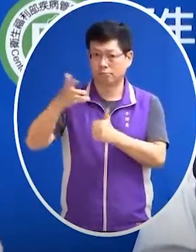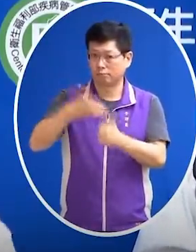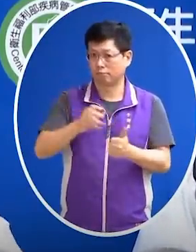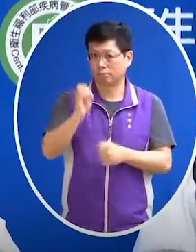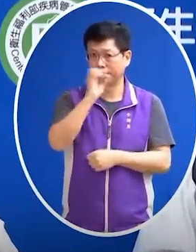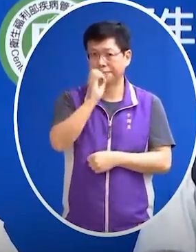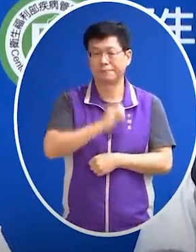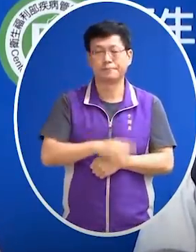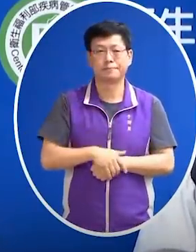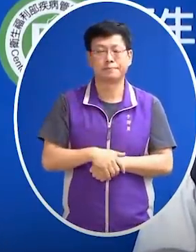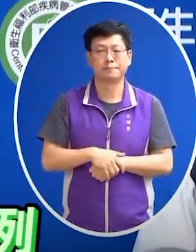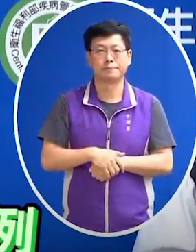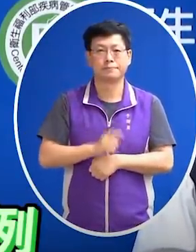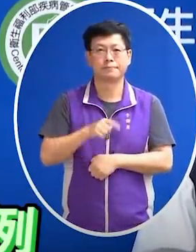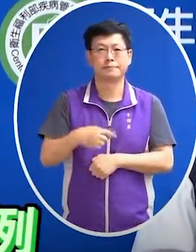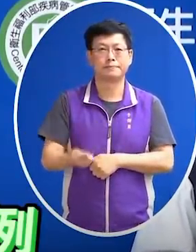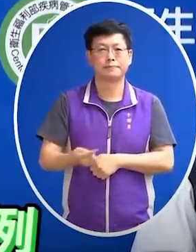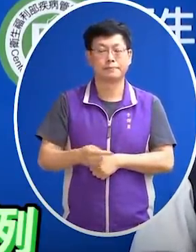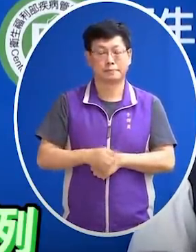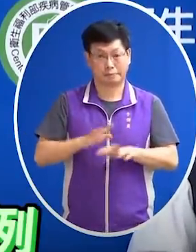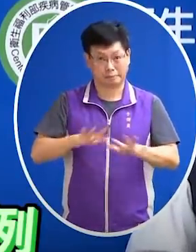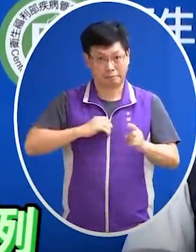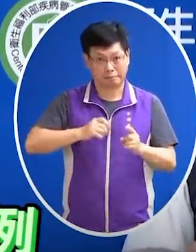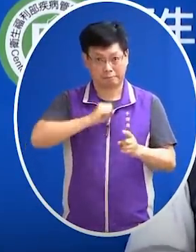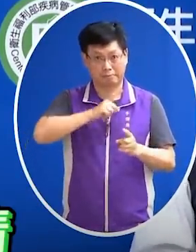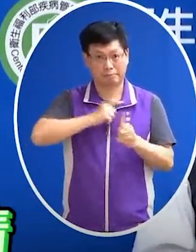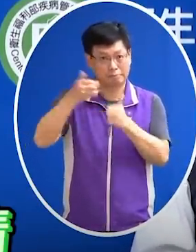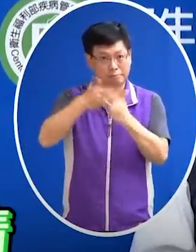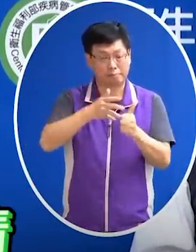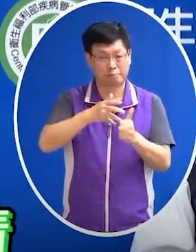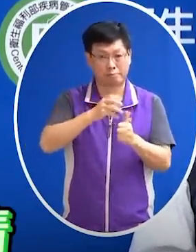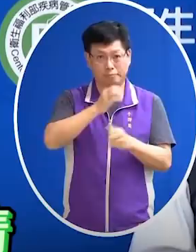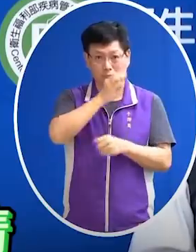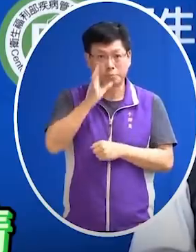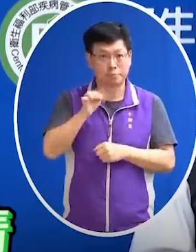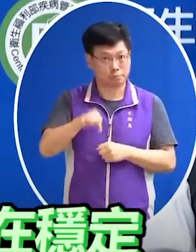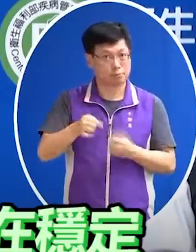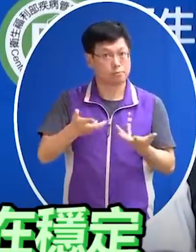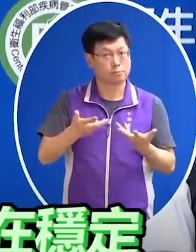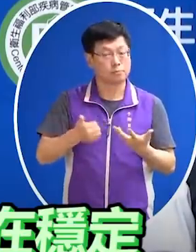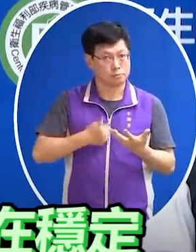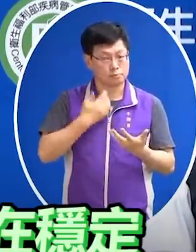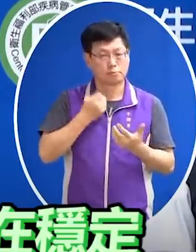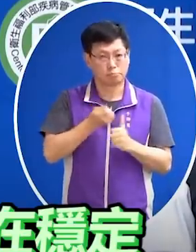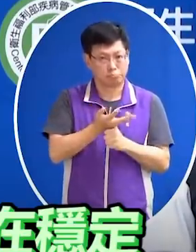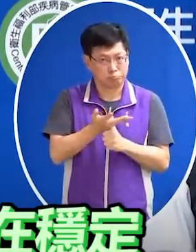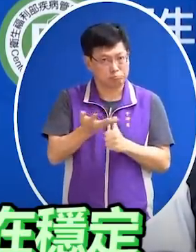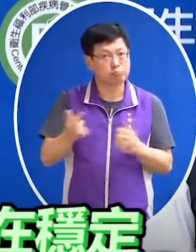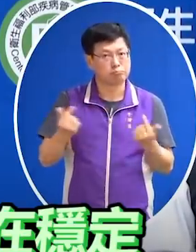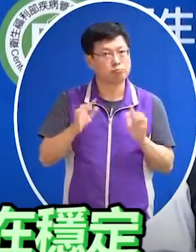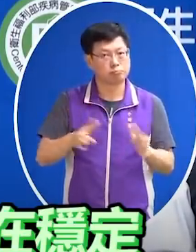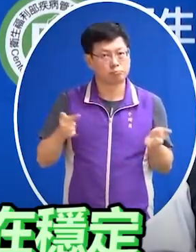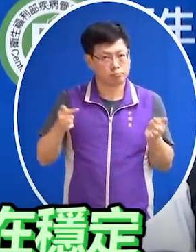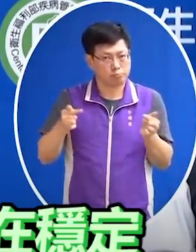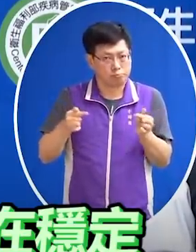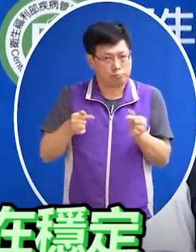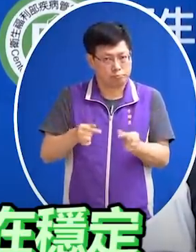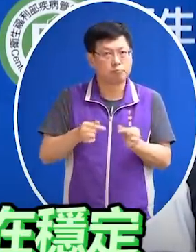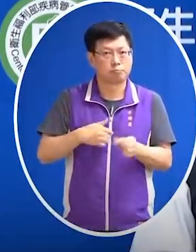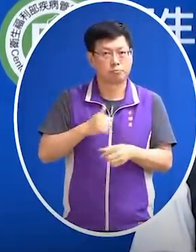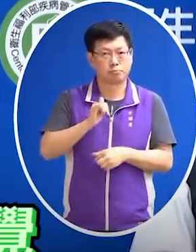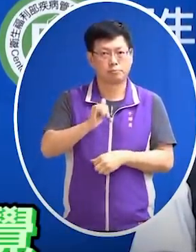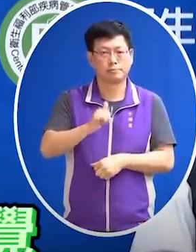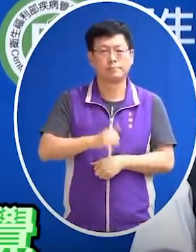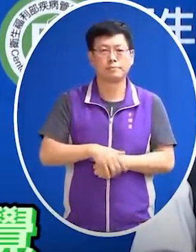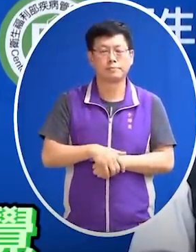例。好，那在没有本土的案例这样的情况下，疫情在台湾看起来是渐渐的在稳